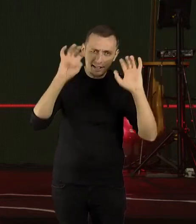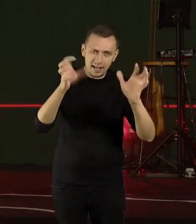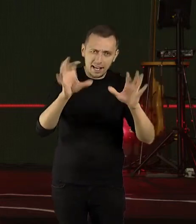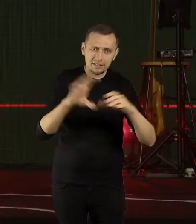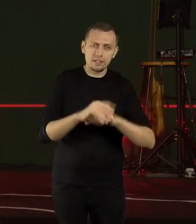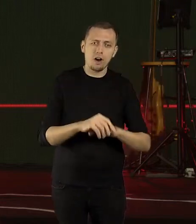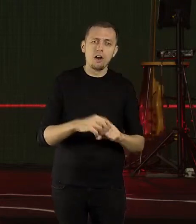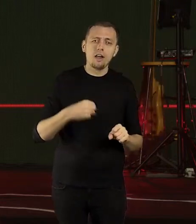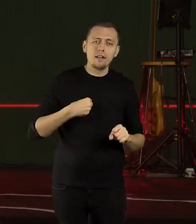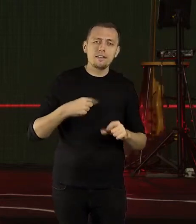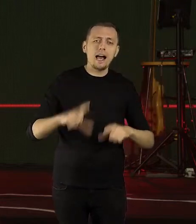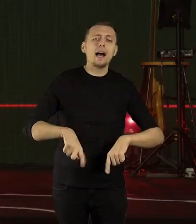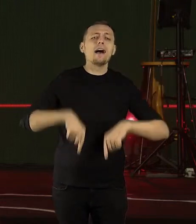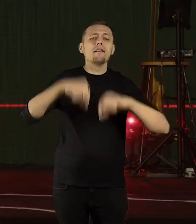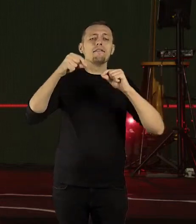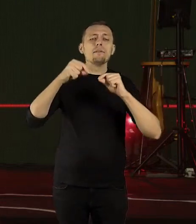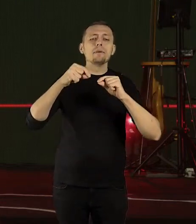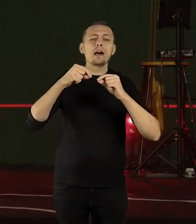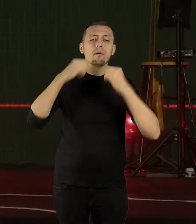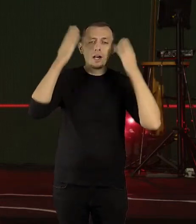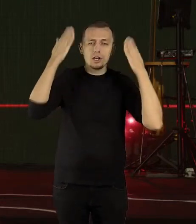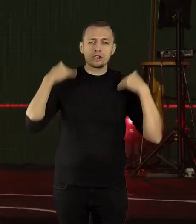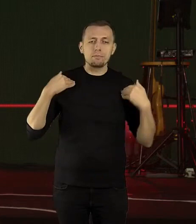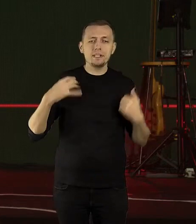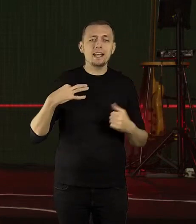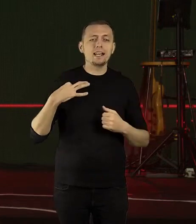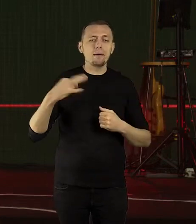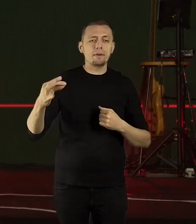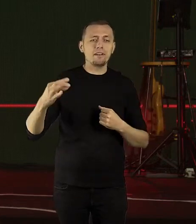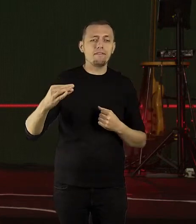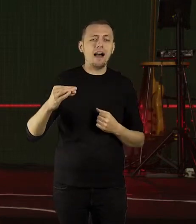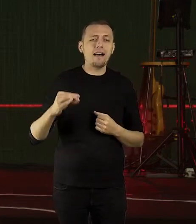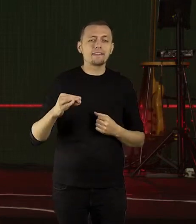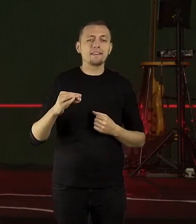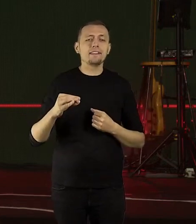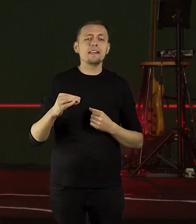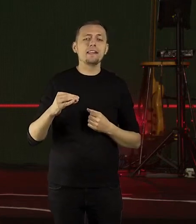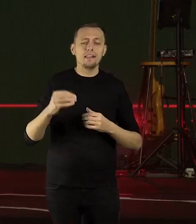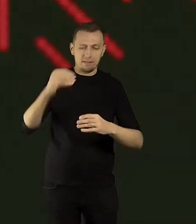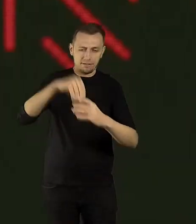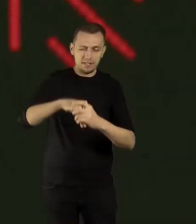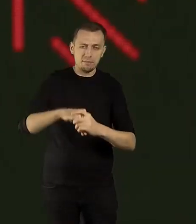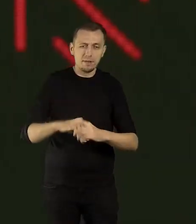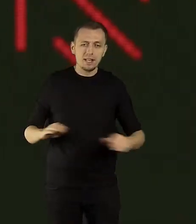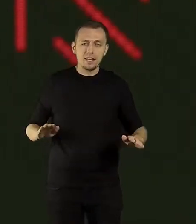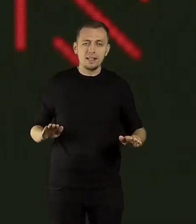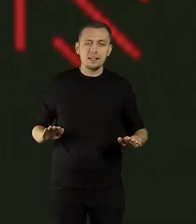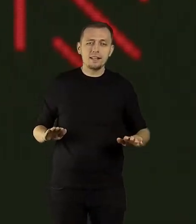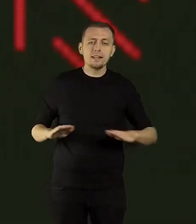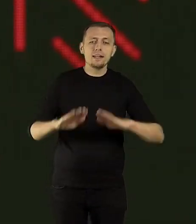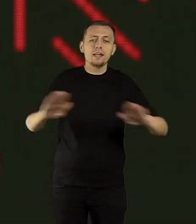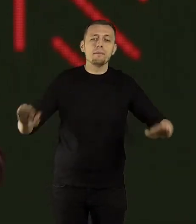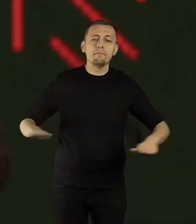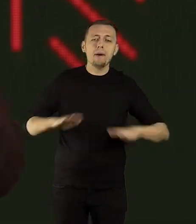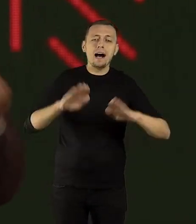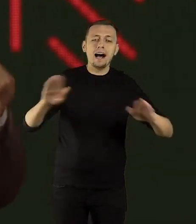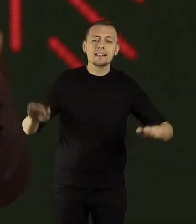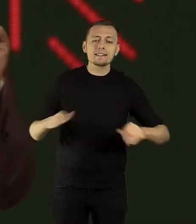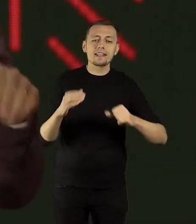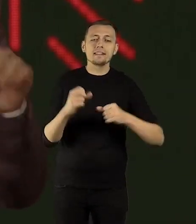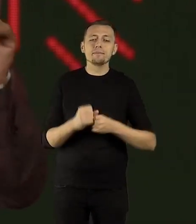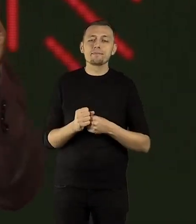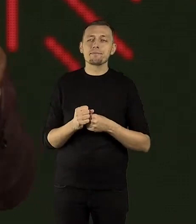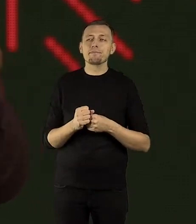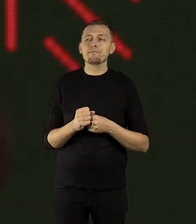rodzić w basenie z delfinami. Nie oszczędzałbym kosztów. Lecz kiedy Bóg